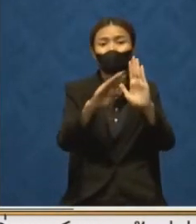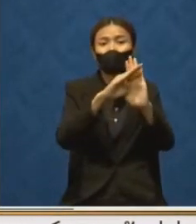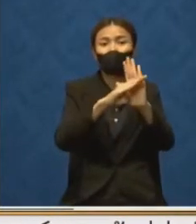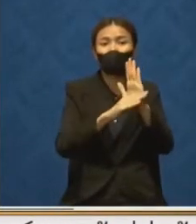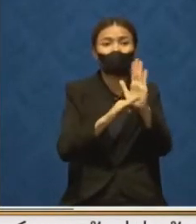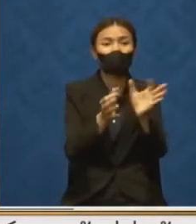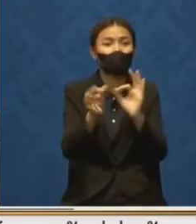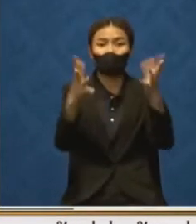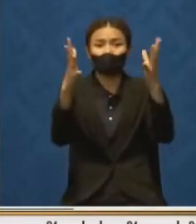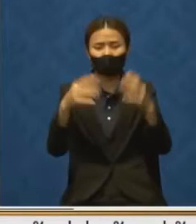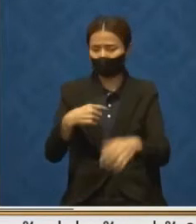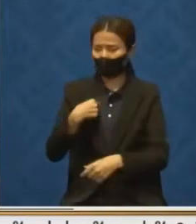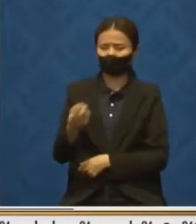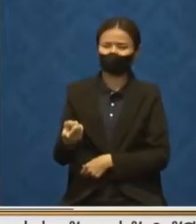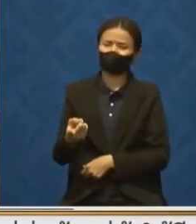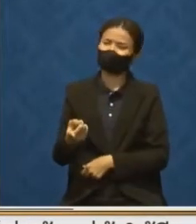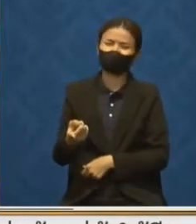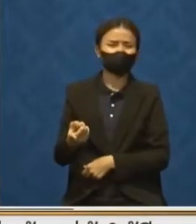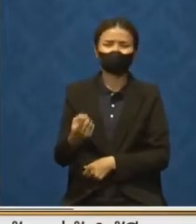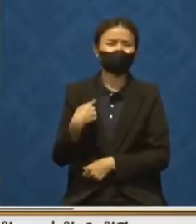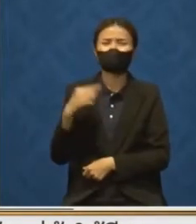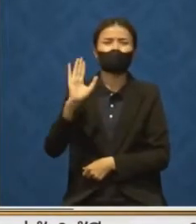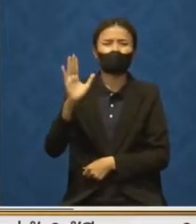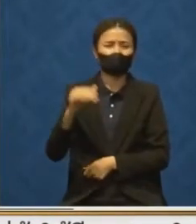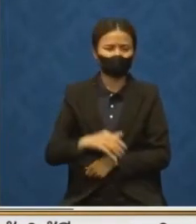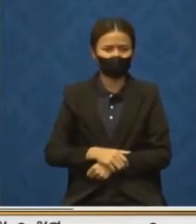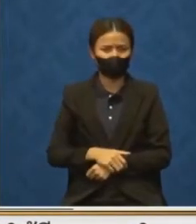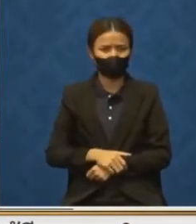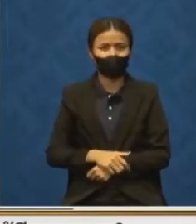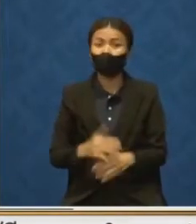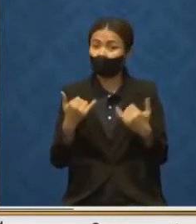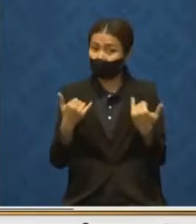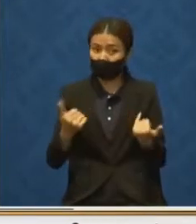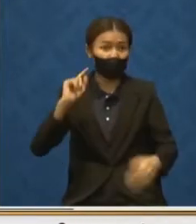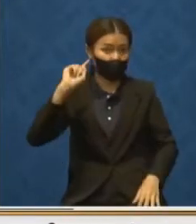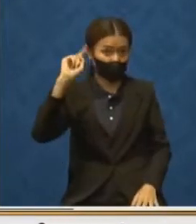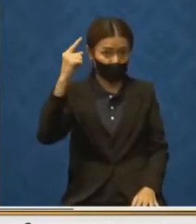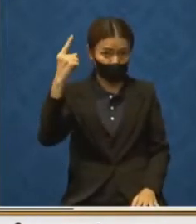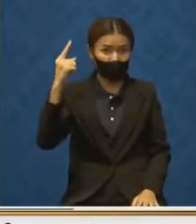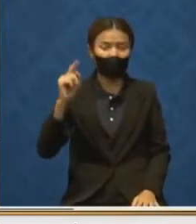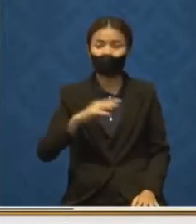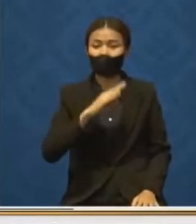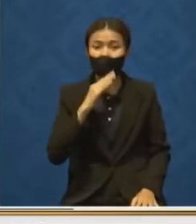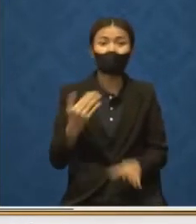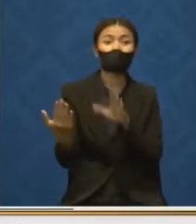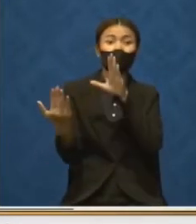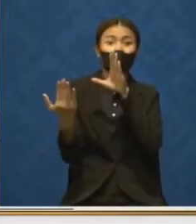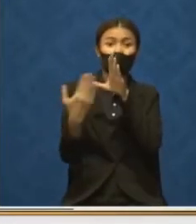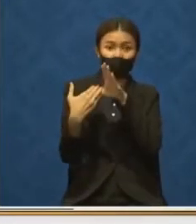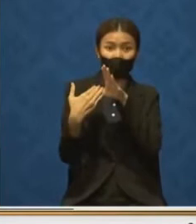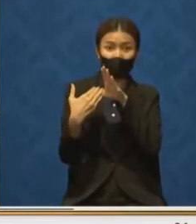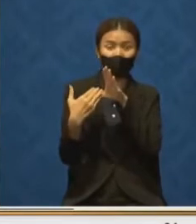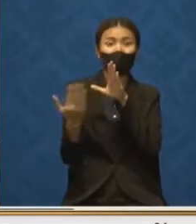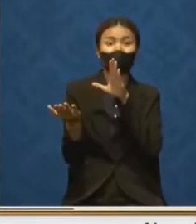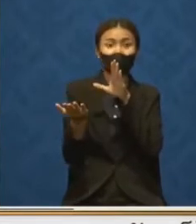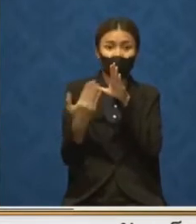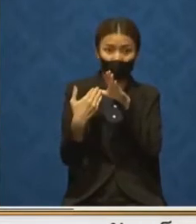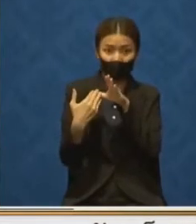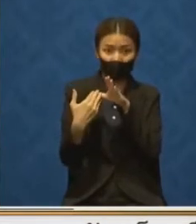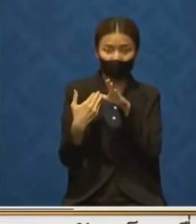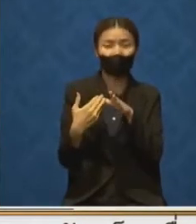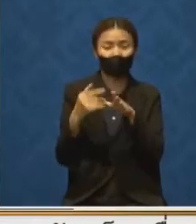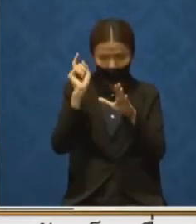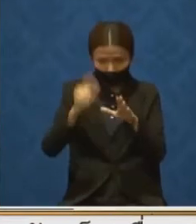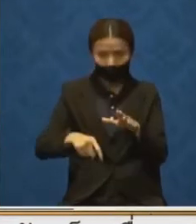เนี่ยช่องว่างช่องโหว่มันเยอะไปเราก็บอกว่าต้องขึ้นทะเบียนเฉพาะคนที่มีความเชี่ยวชา